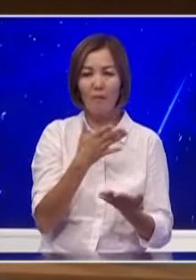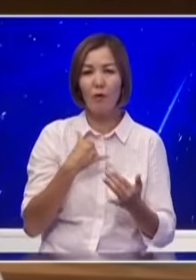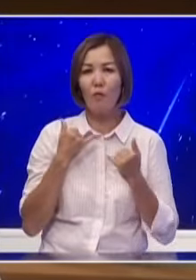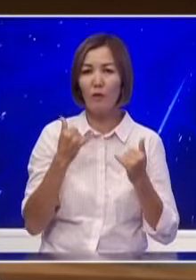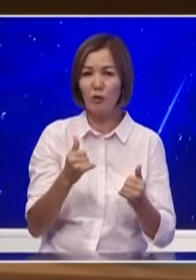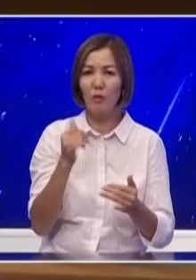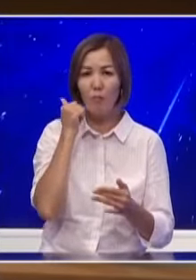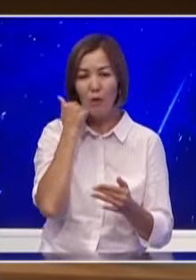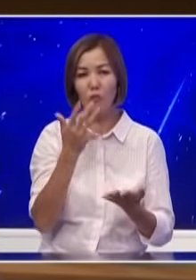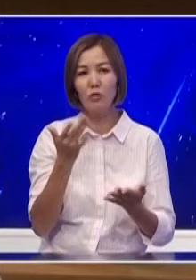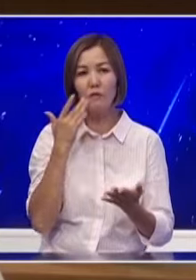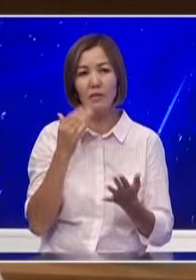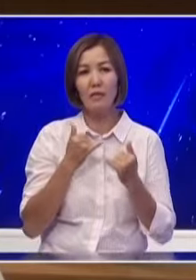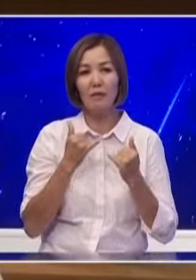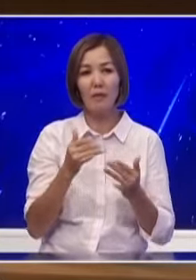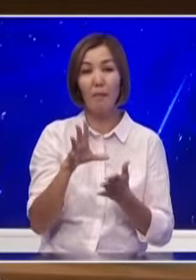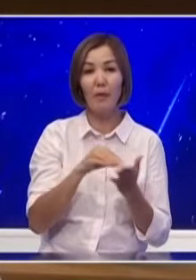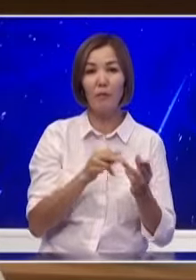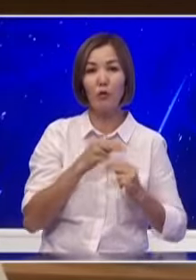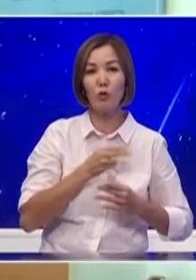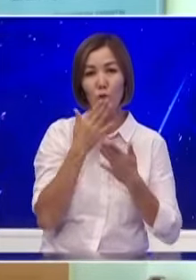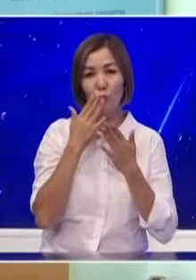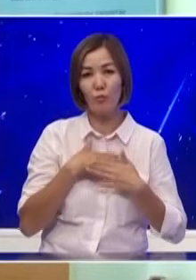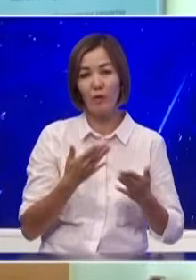супруга. Для нас она всегда является примером трудолюбия.